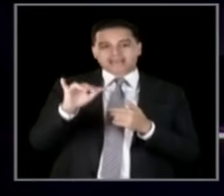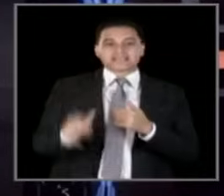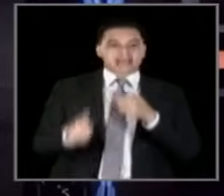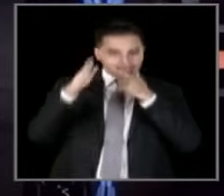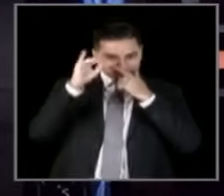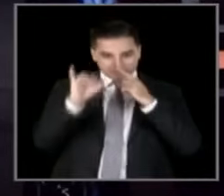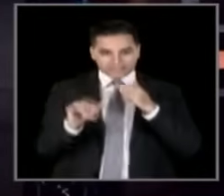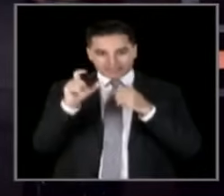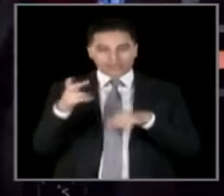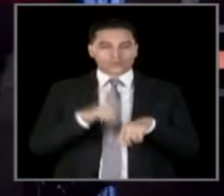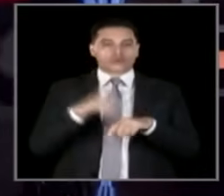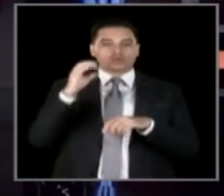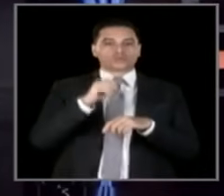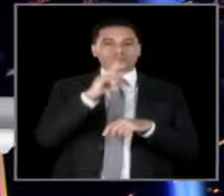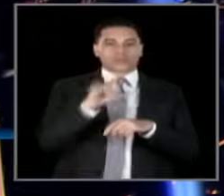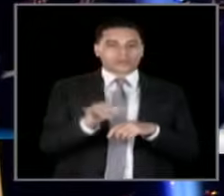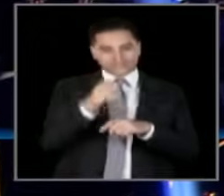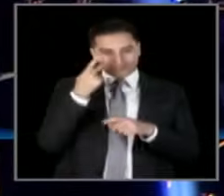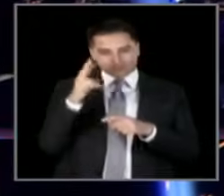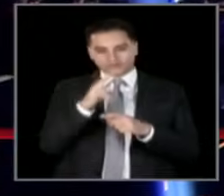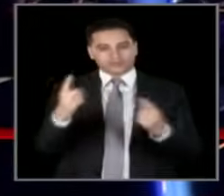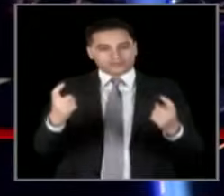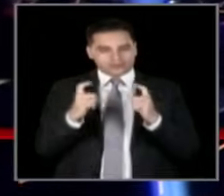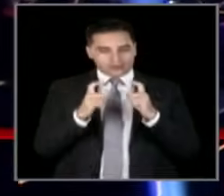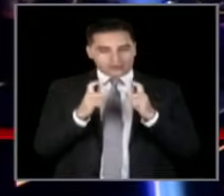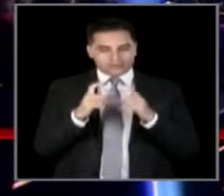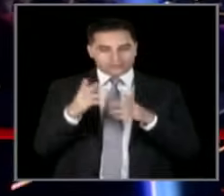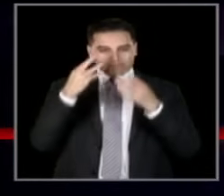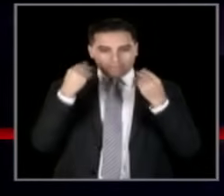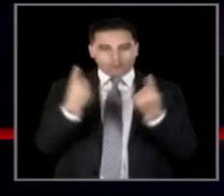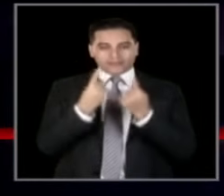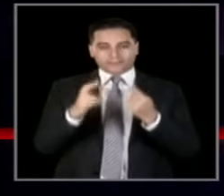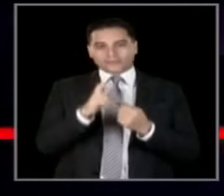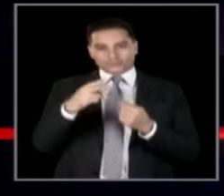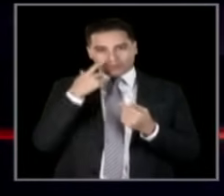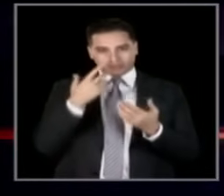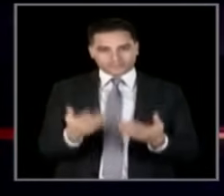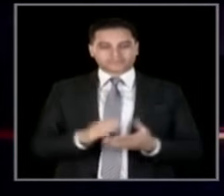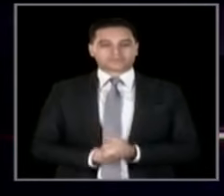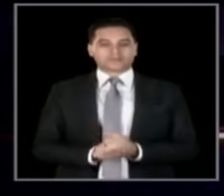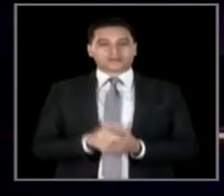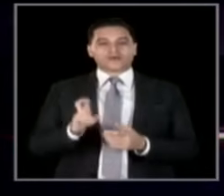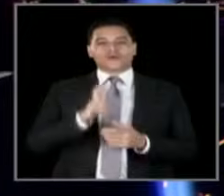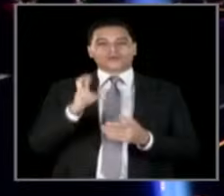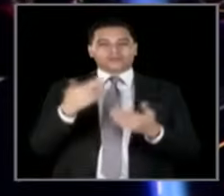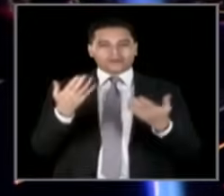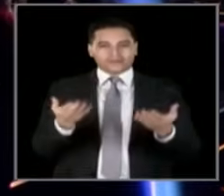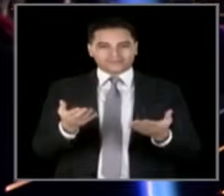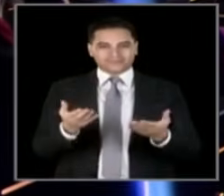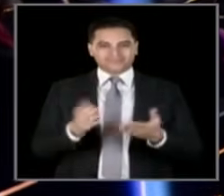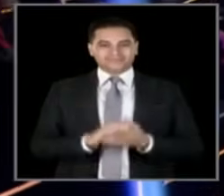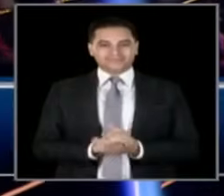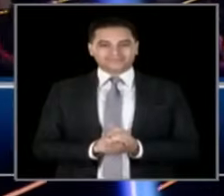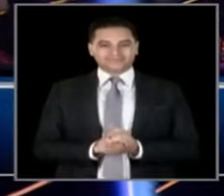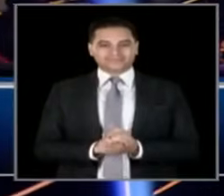وجولي. جولي وياسمين. سؤال في المعلومات العامة. والسؤال هو: